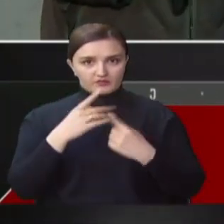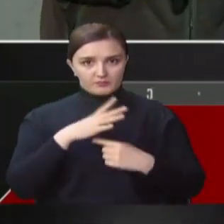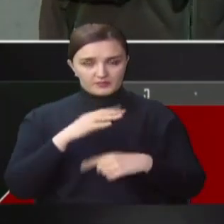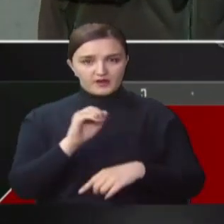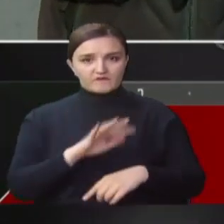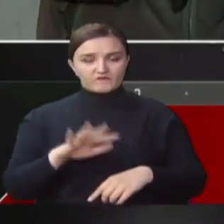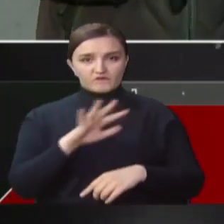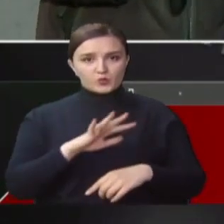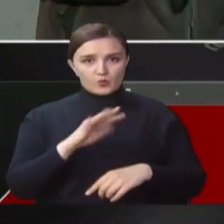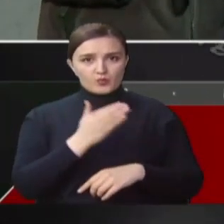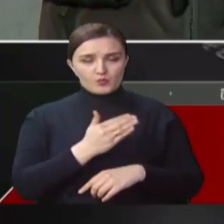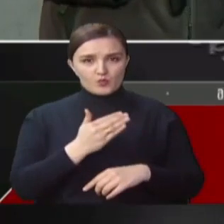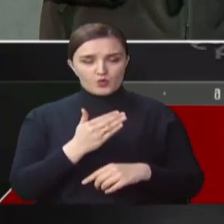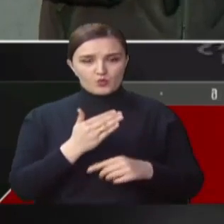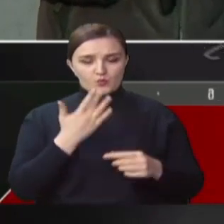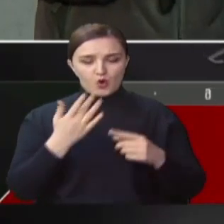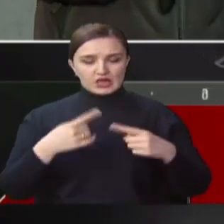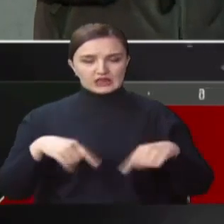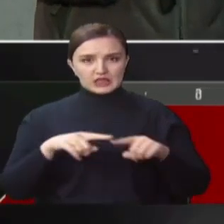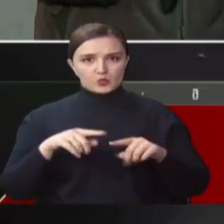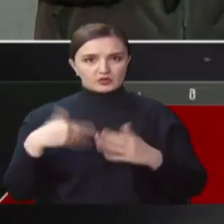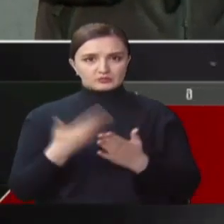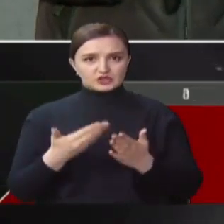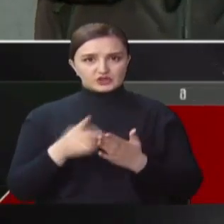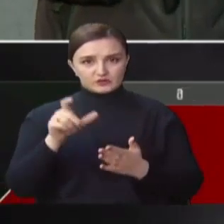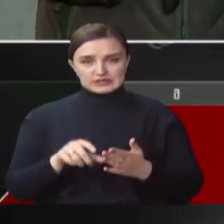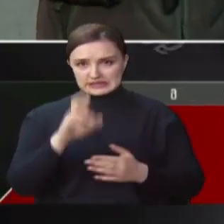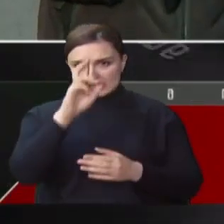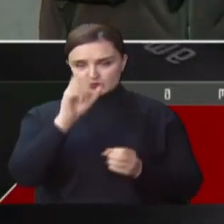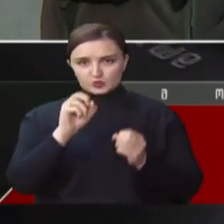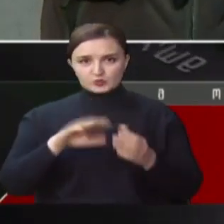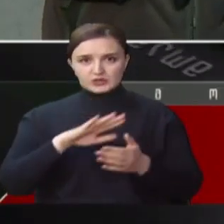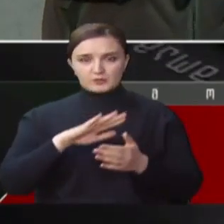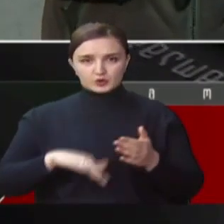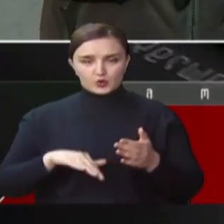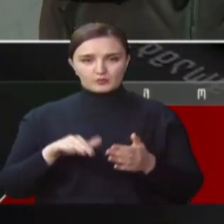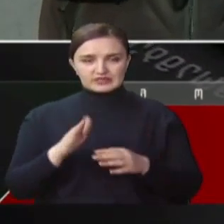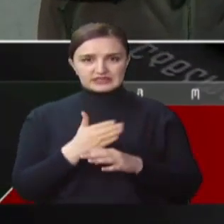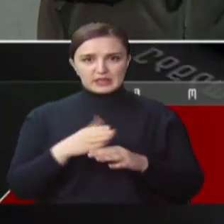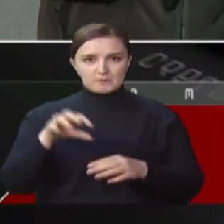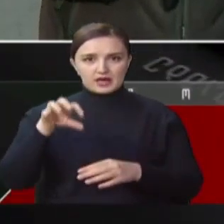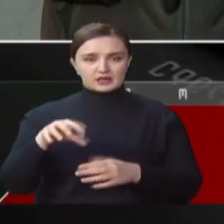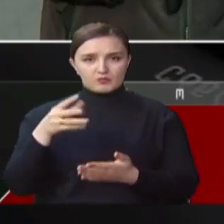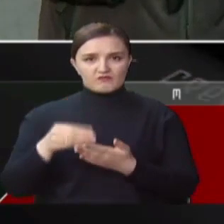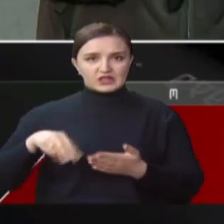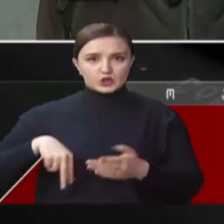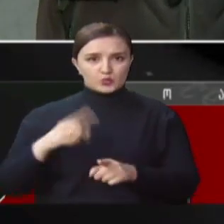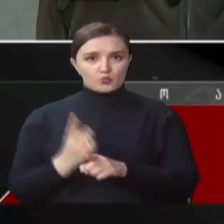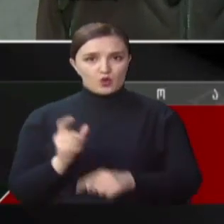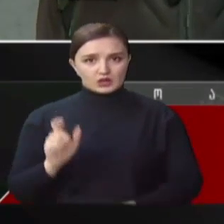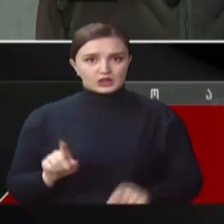მისიის პოლიტიკურმა მრჩეველმაც და ასევე სახელმწიფო უსაფრთხოების ანალიტიკური დეპარტამენტის დირექტორის